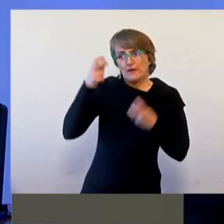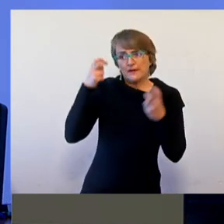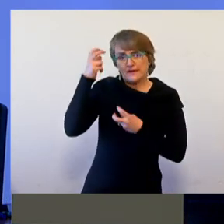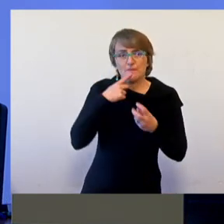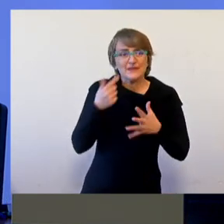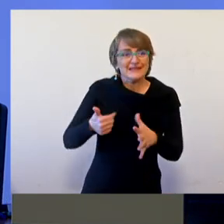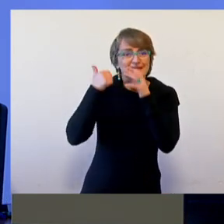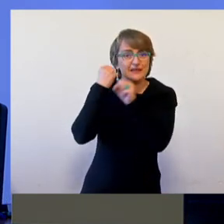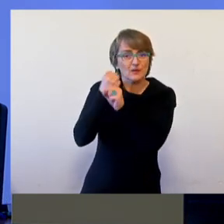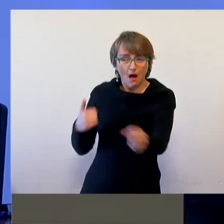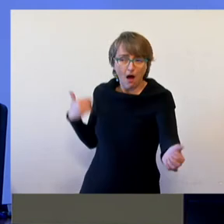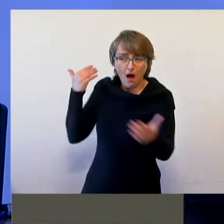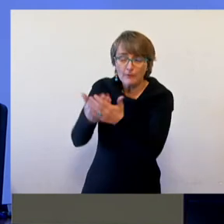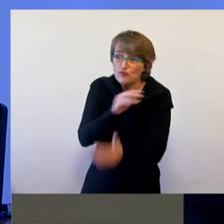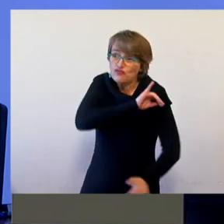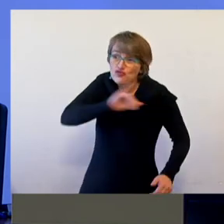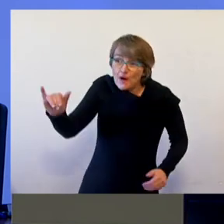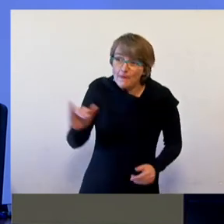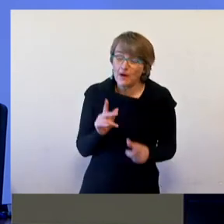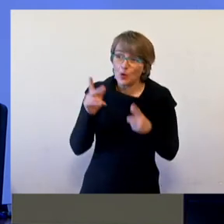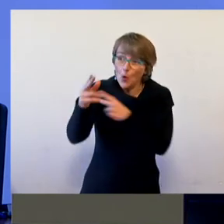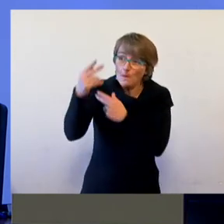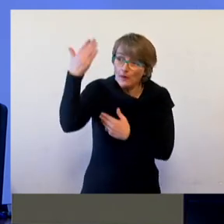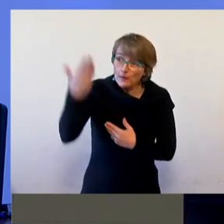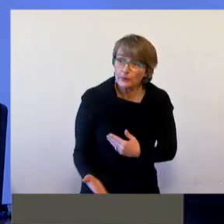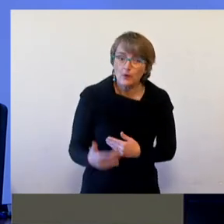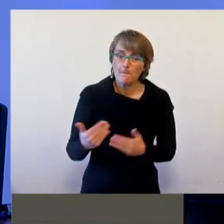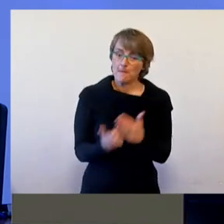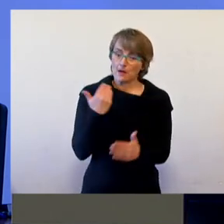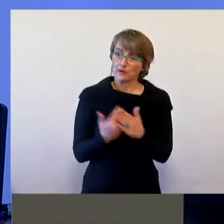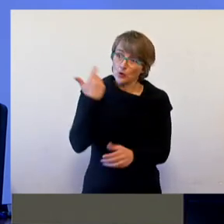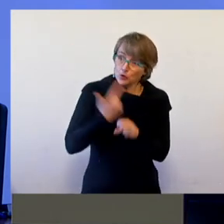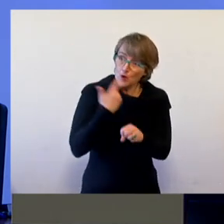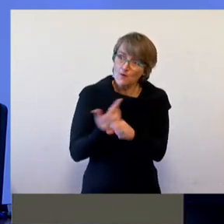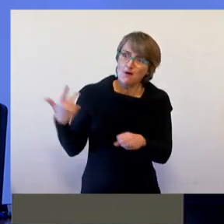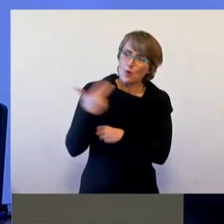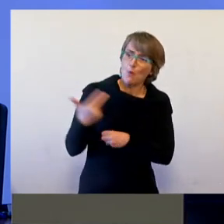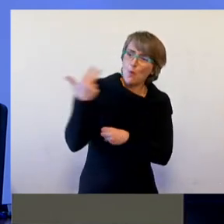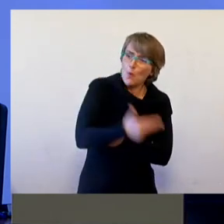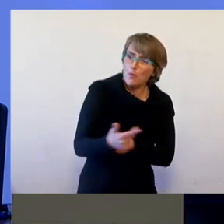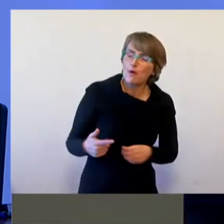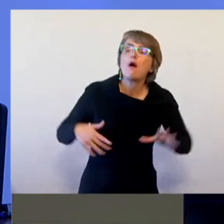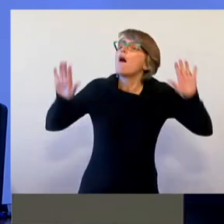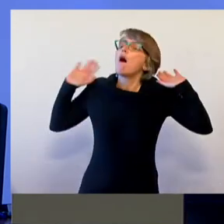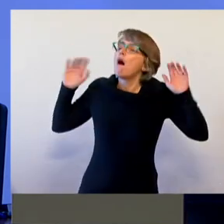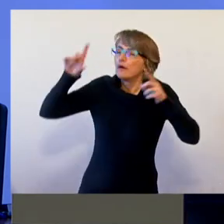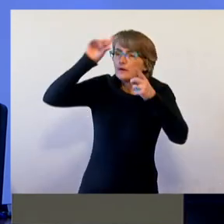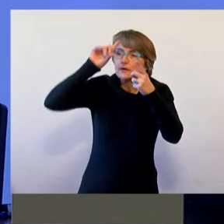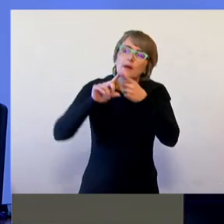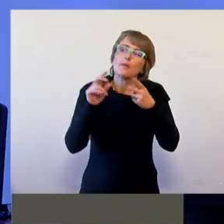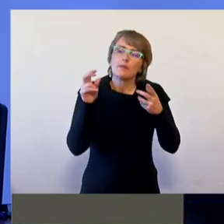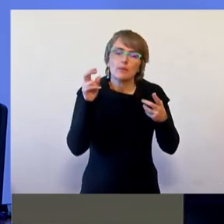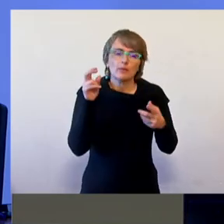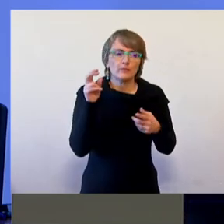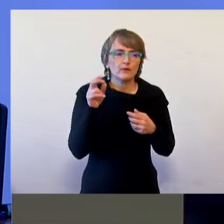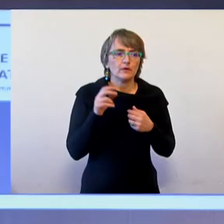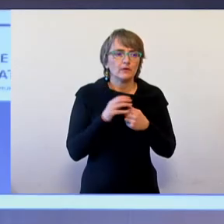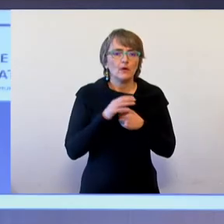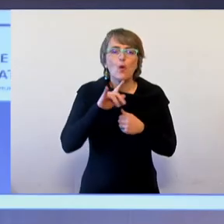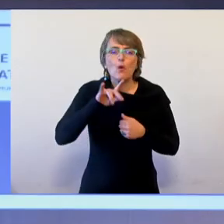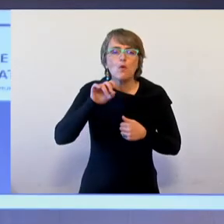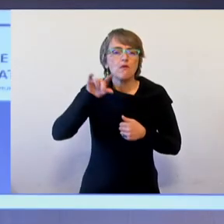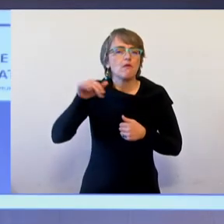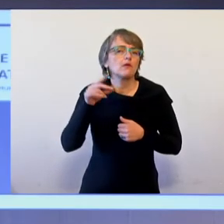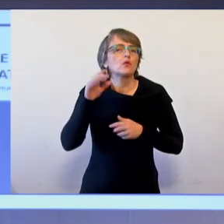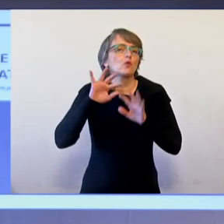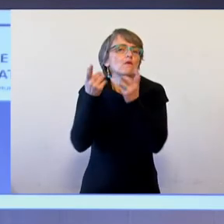je me suis permis de vous interrompre seule fois. Monsieur Lévita. Je n'y ai pas participé au gouvernement Hollande, monsieur Lévita. Monsieur Lévita, s'il vous d'accord plaît. D'accord. S'il vous voilà.